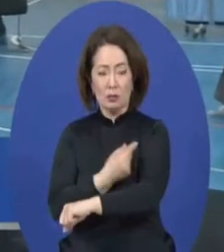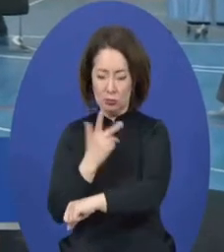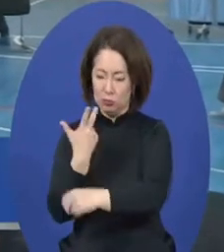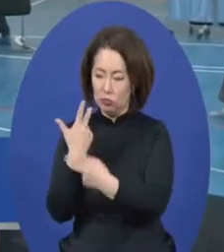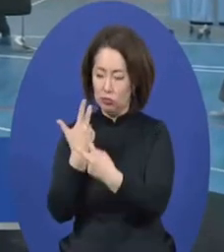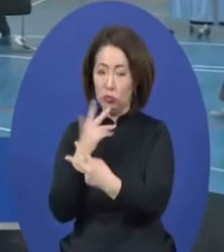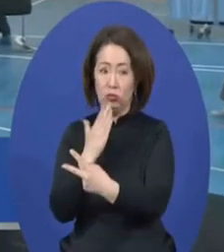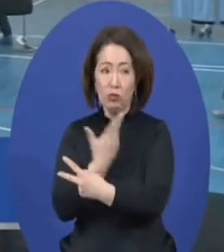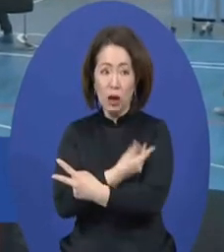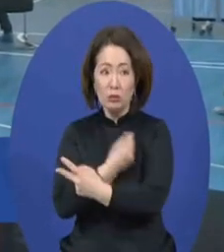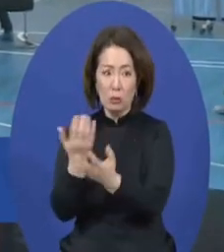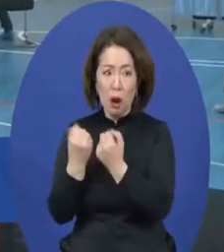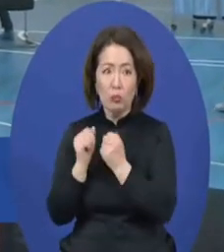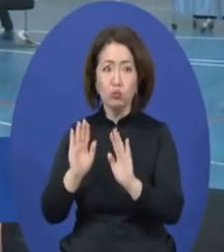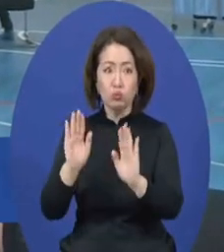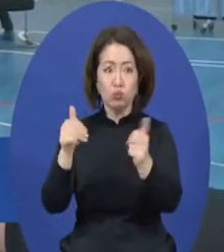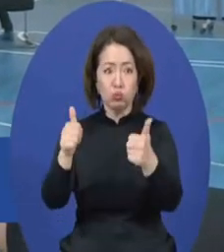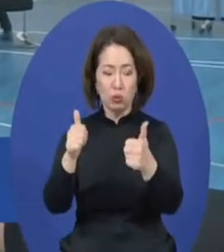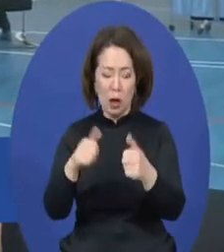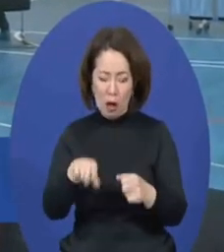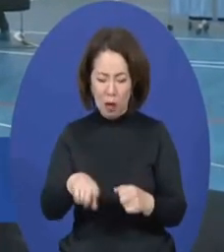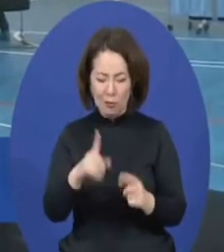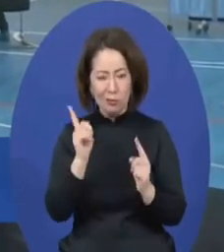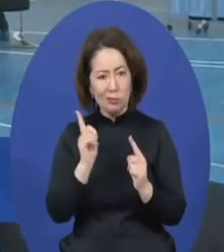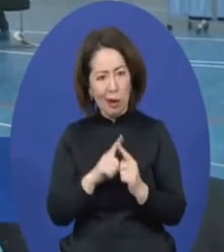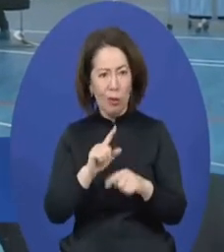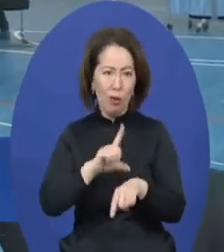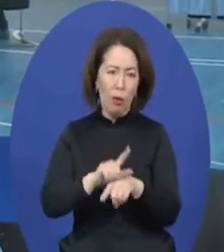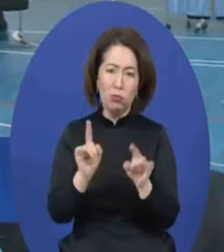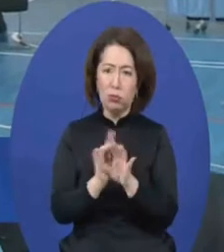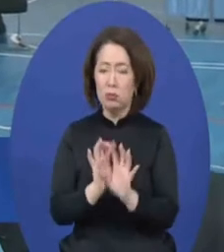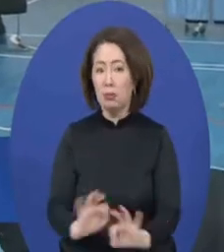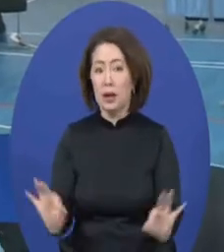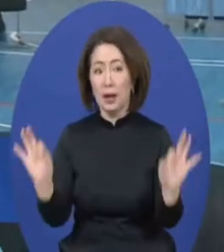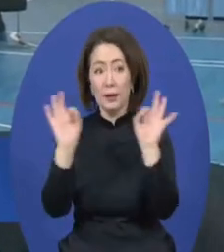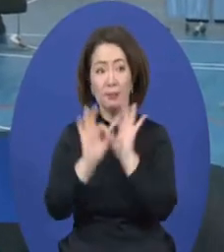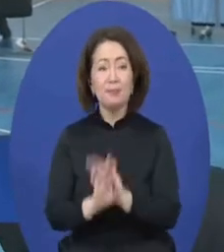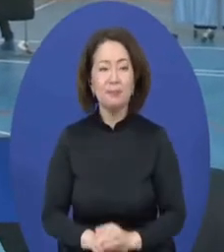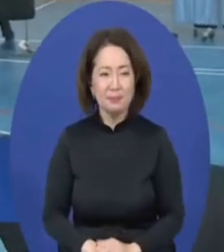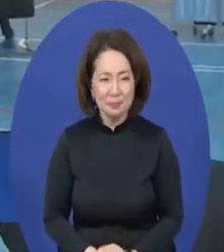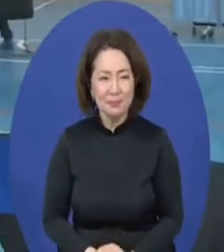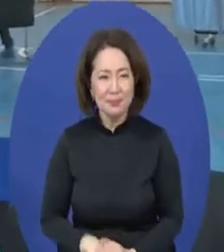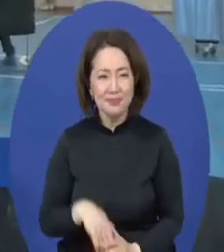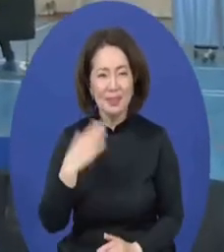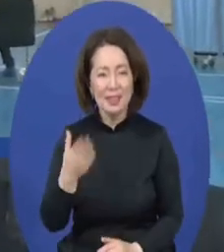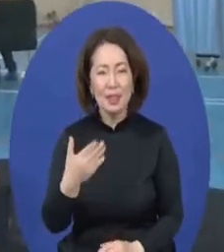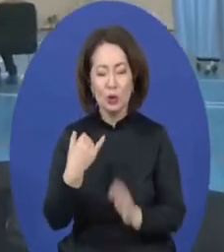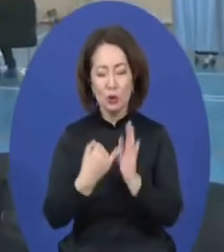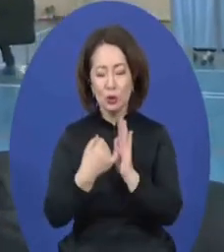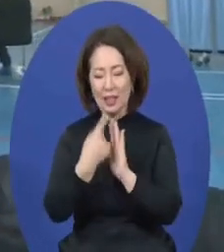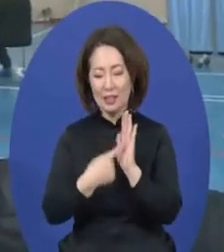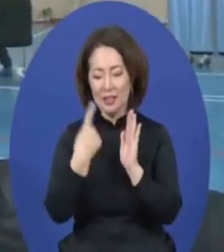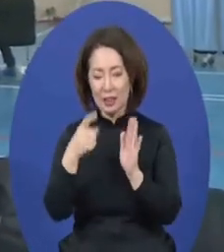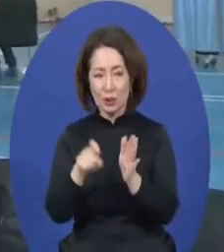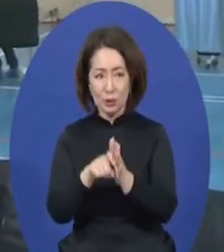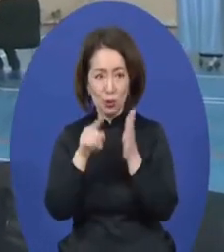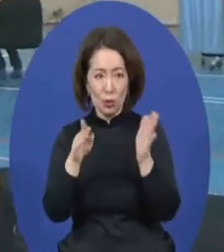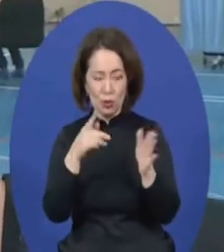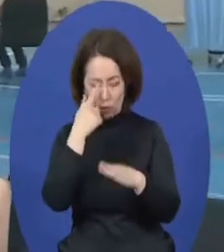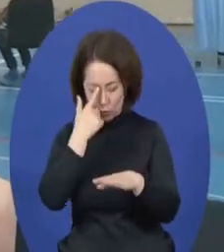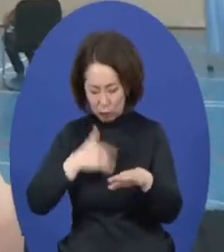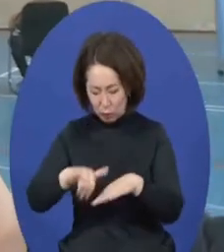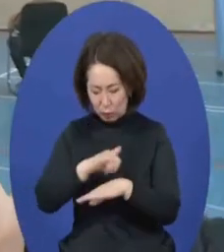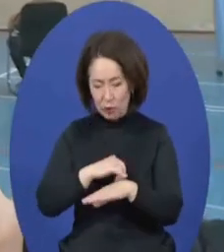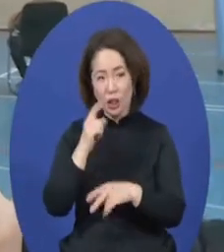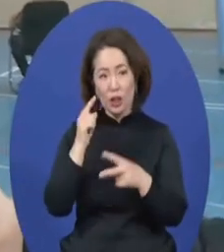явна. Одоо ямар нэгэн тасалдал гэдэг юм уу хоцрогдол байхгүй. Тийм учраас бидний 6-р сарын 1-ний дотор улс даяар одоо